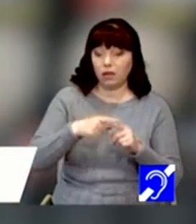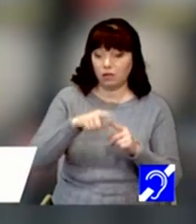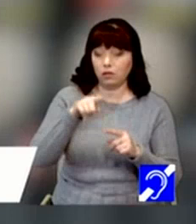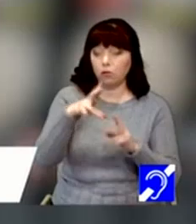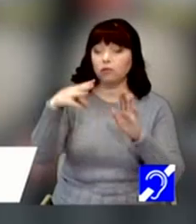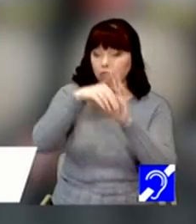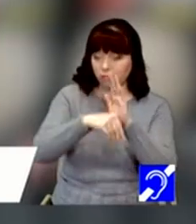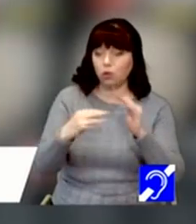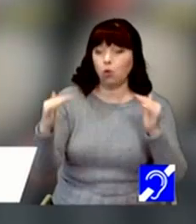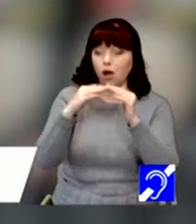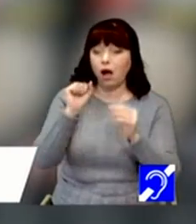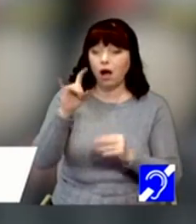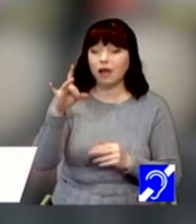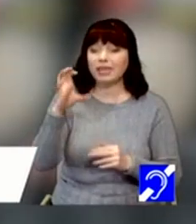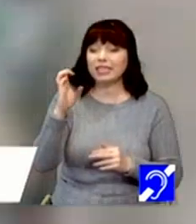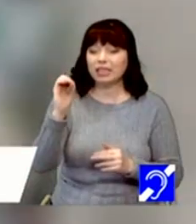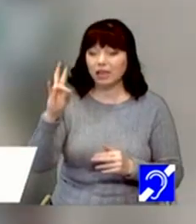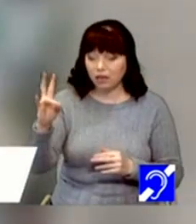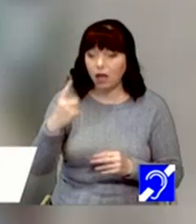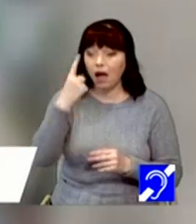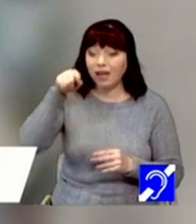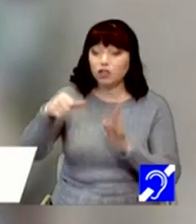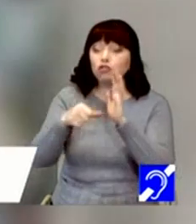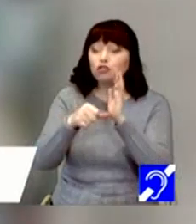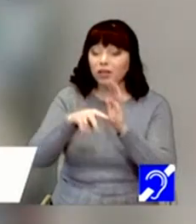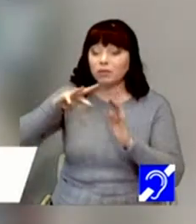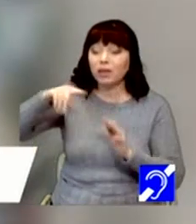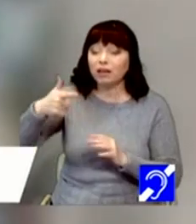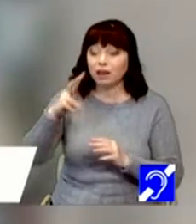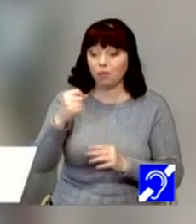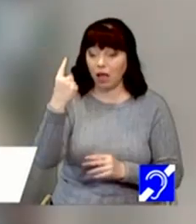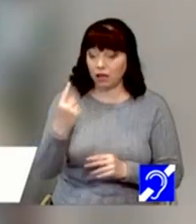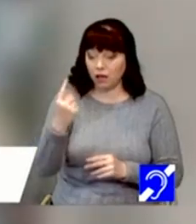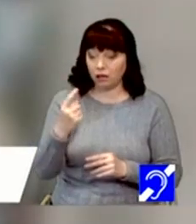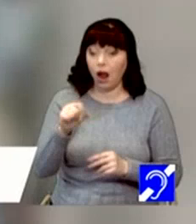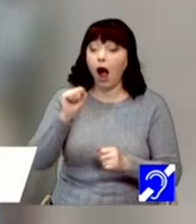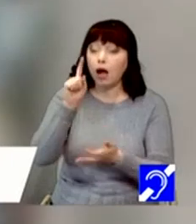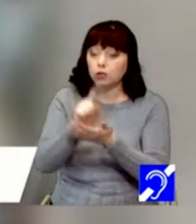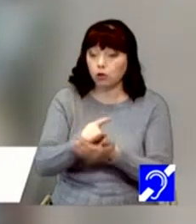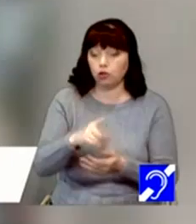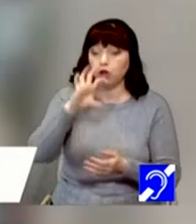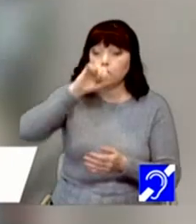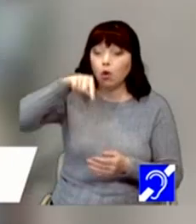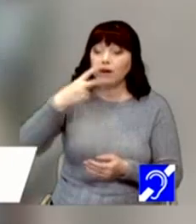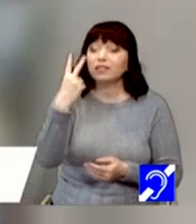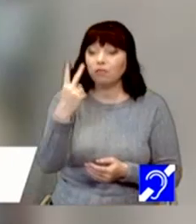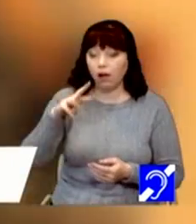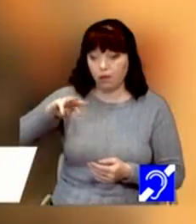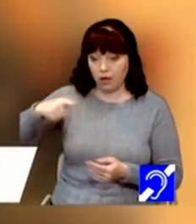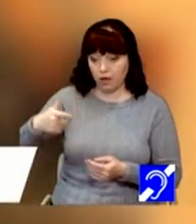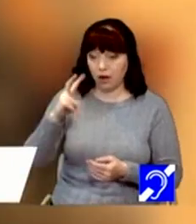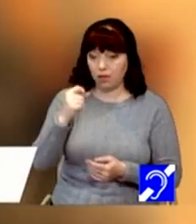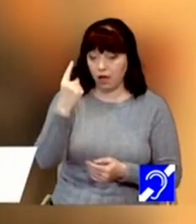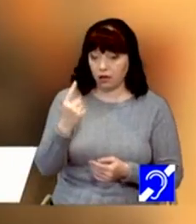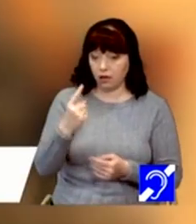vizat conține un nivel de arsen organic de 1,6 mg per kilogram din loc de 0,2 miligrame pe kilogram